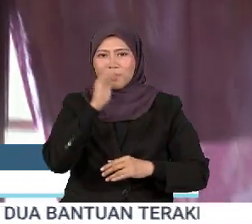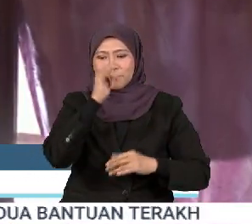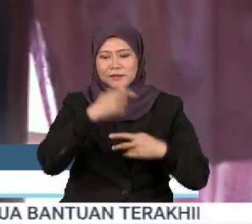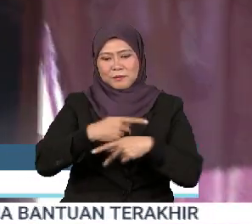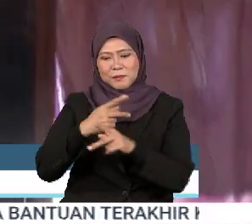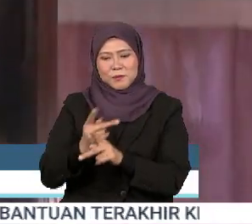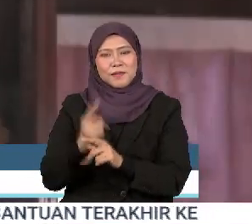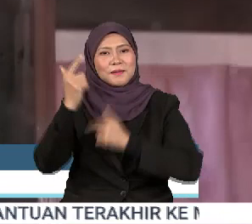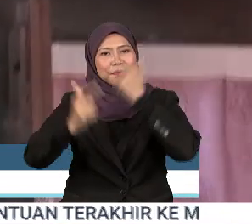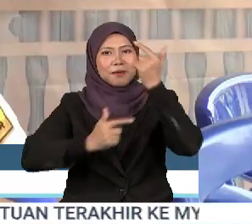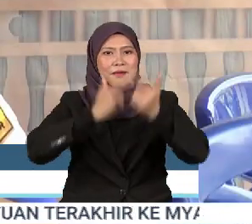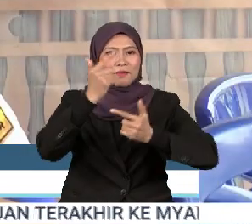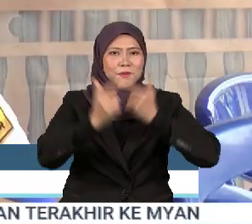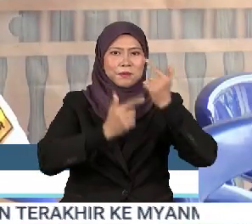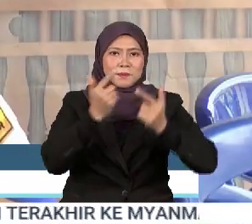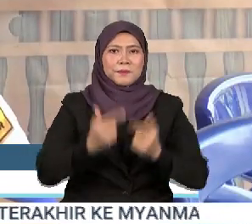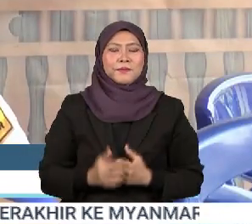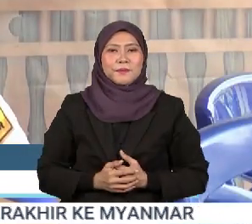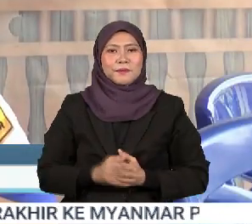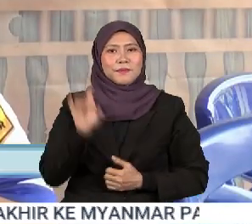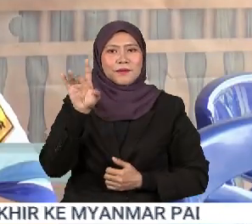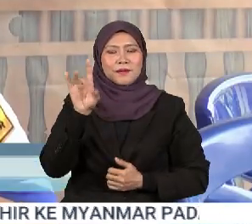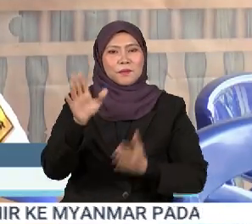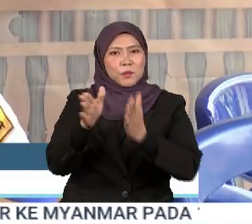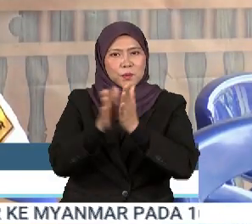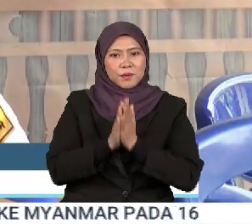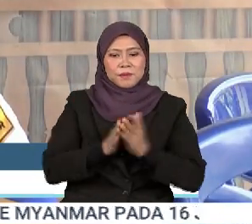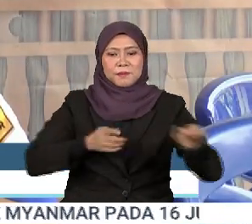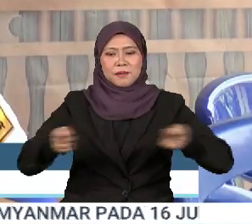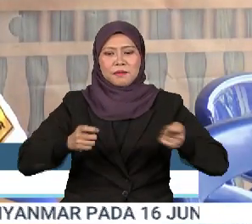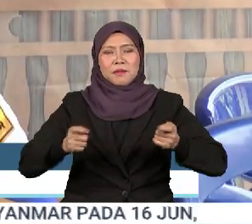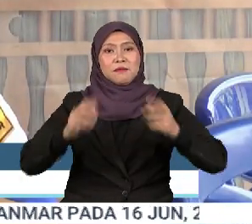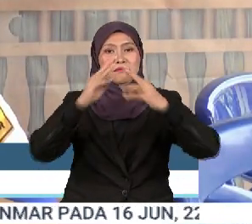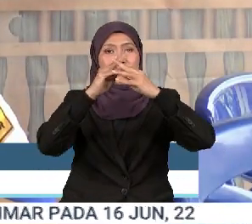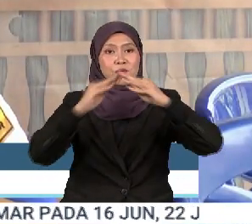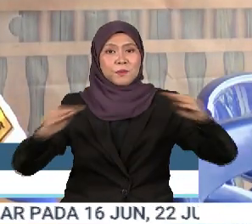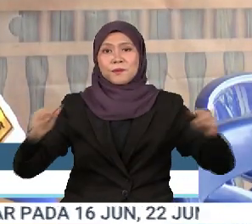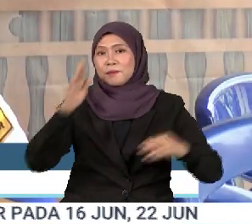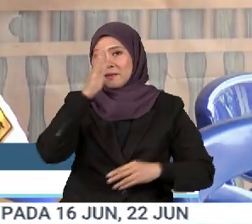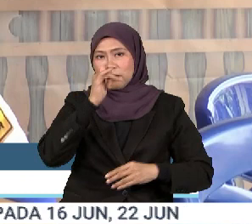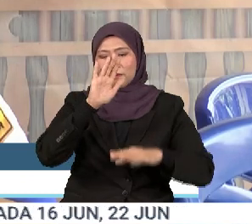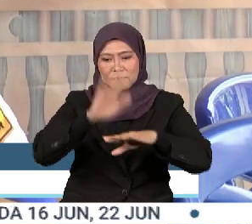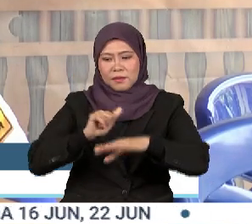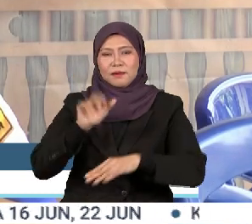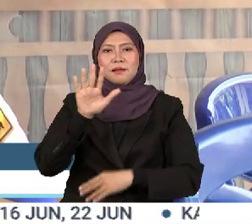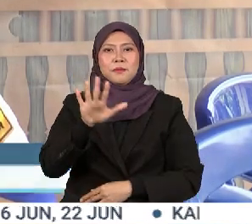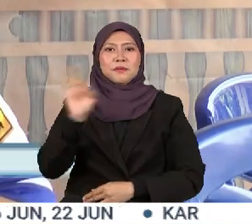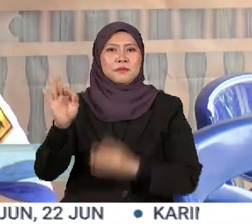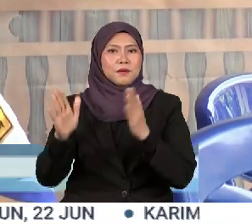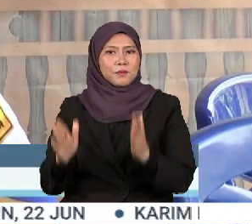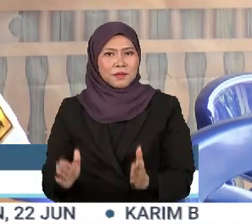produk pelancongan. InsyaAllah saya akan minta pentadbiran Perbadanan Muzium Melaka memanggil ke semua 59